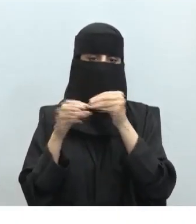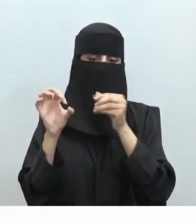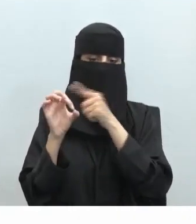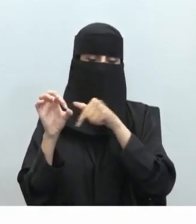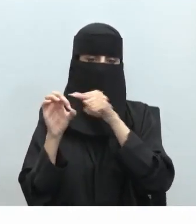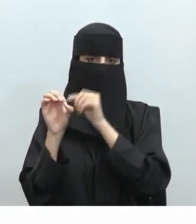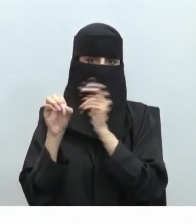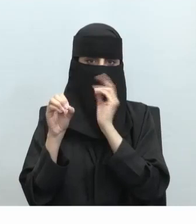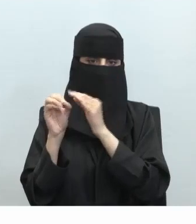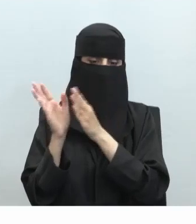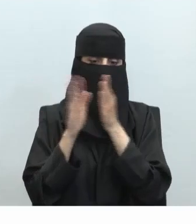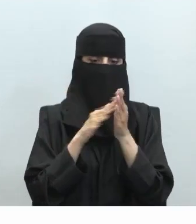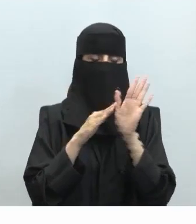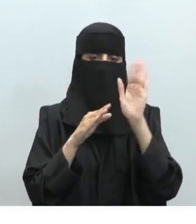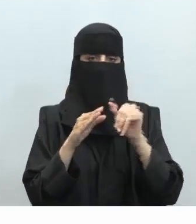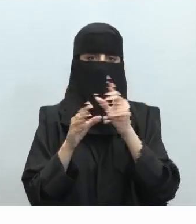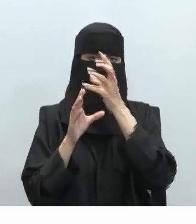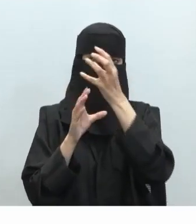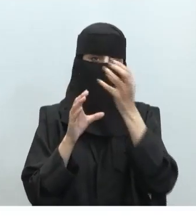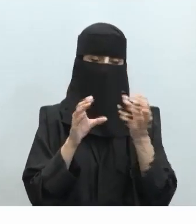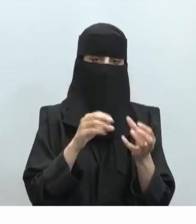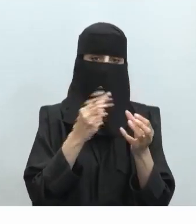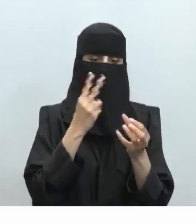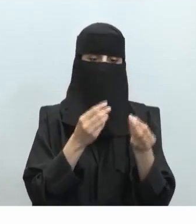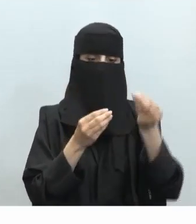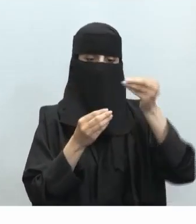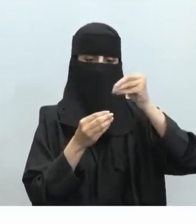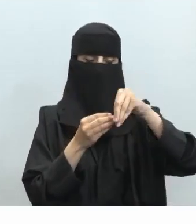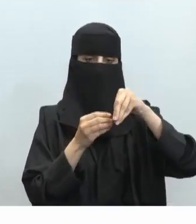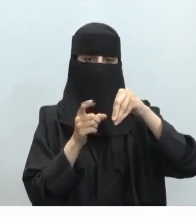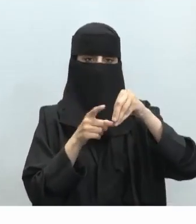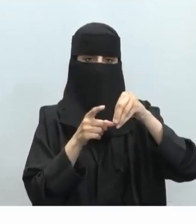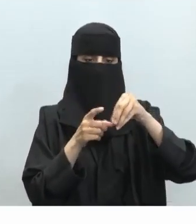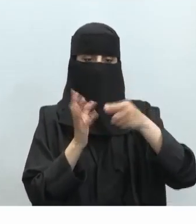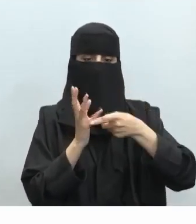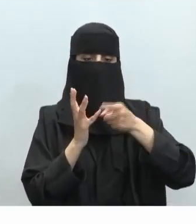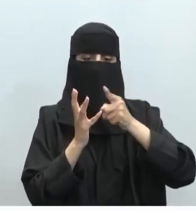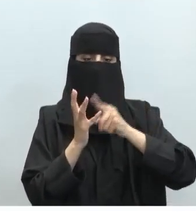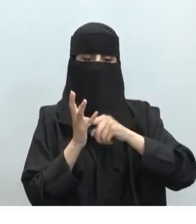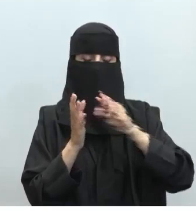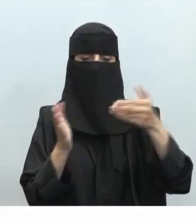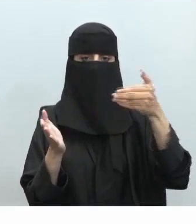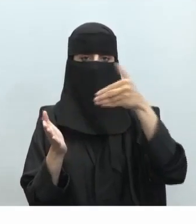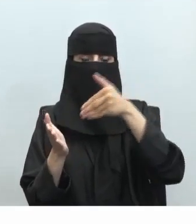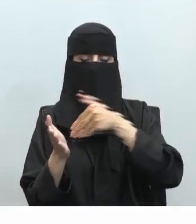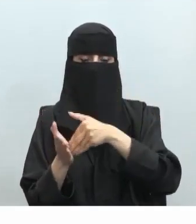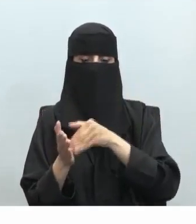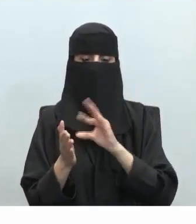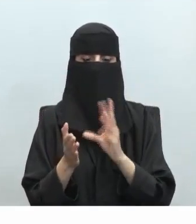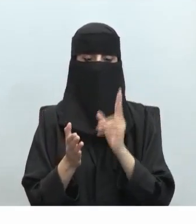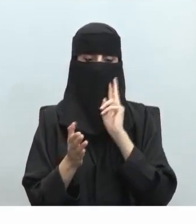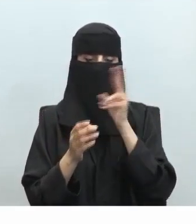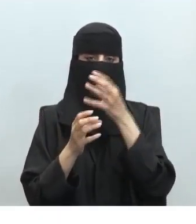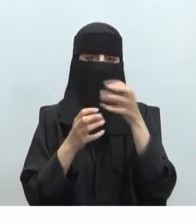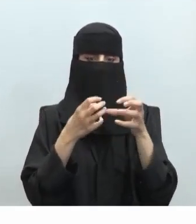في هذه الخليه بينما هذه الخليه حصلت على كروموسوم زايد لذلك سوف نشاهد ان الناتج النهائي لهذه الخلايا الاربعه